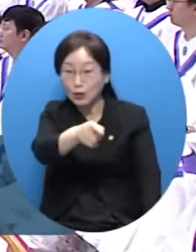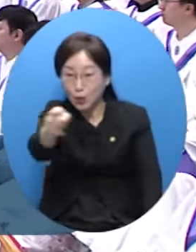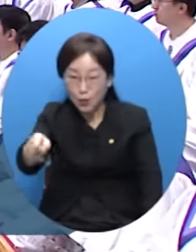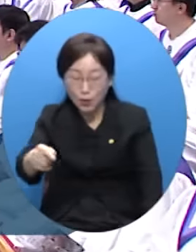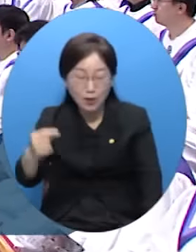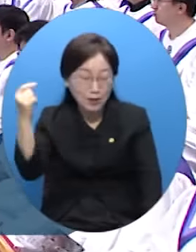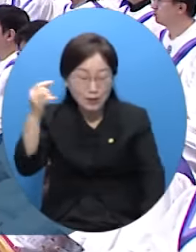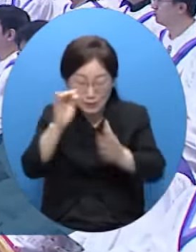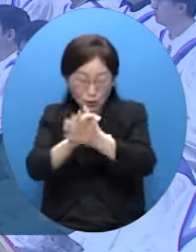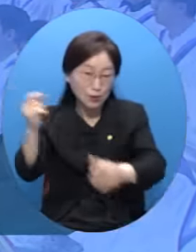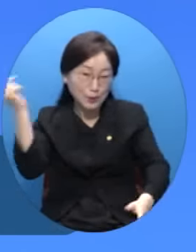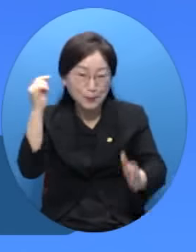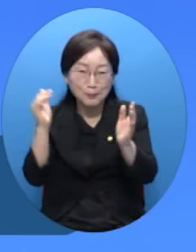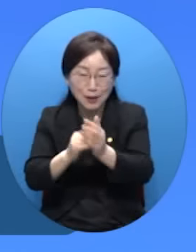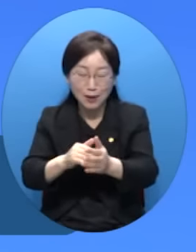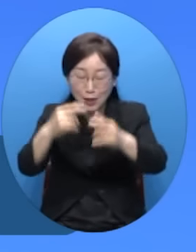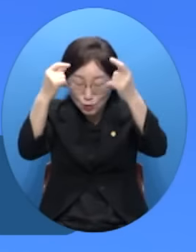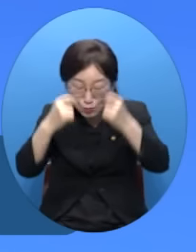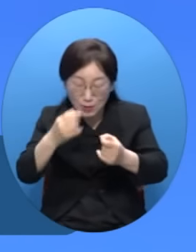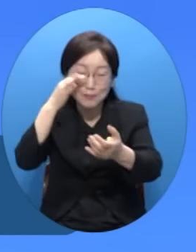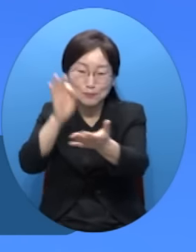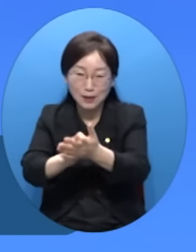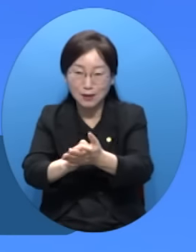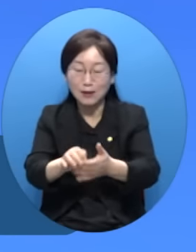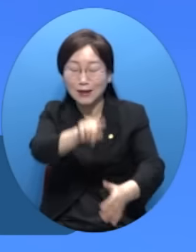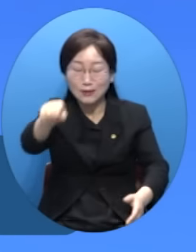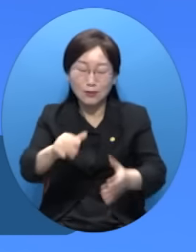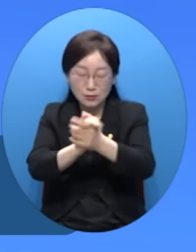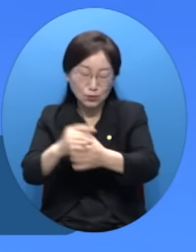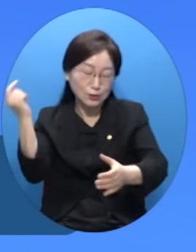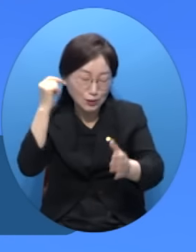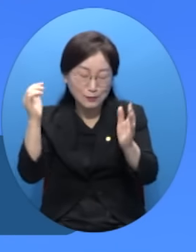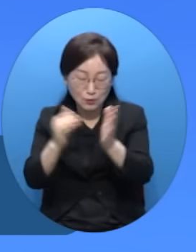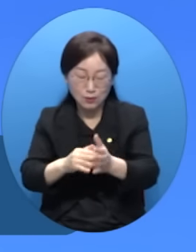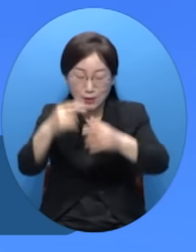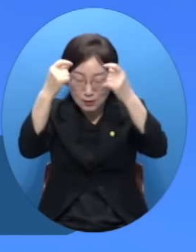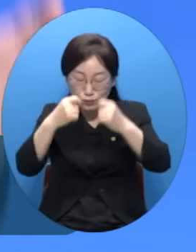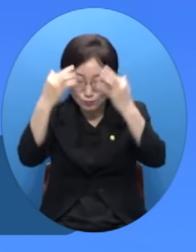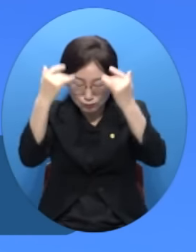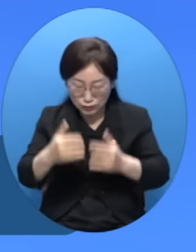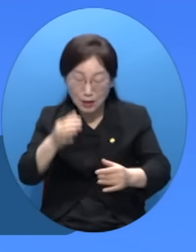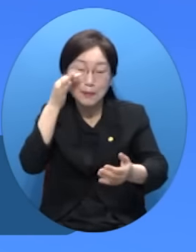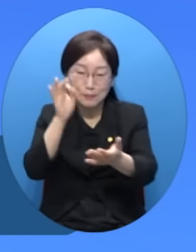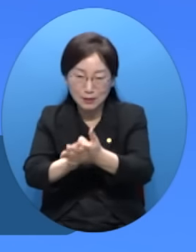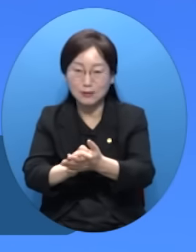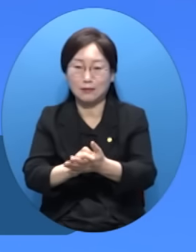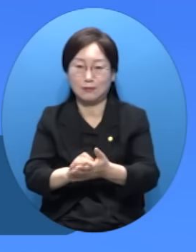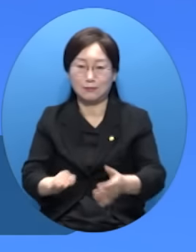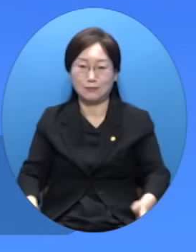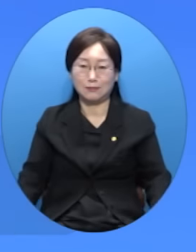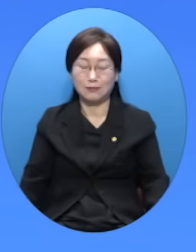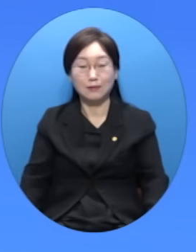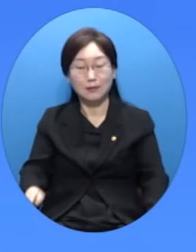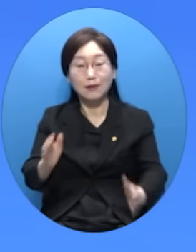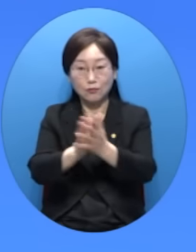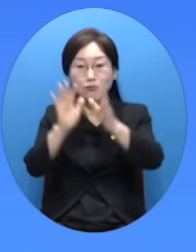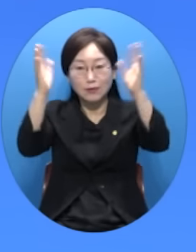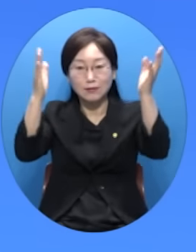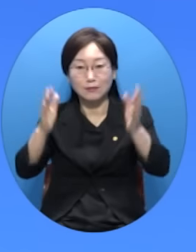들었고 내 눈물을 보았노라. 내가 내 기도를 들었고 내 눈물을 보았노라.